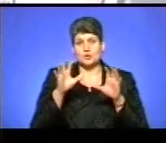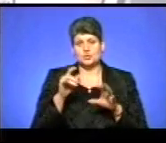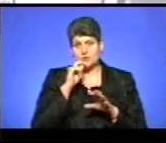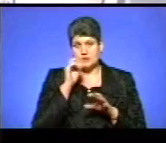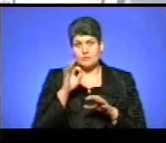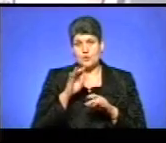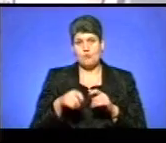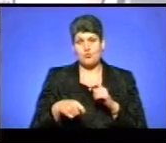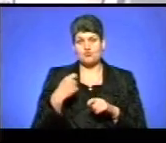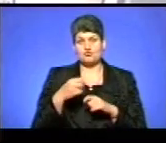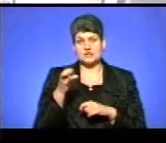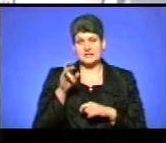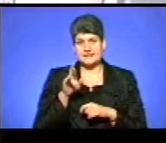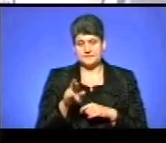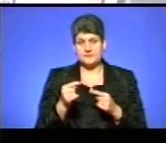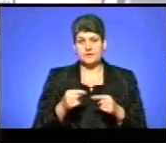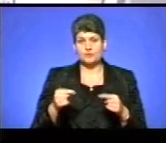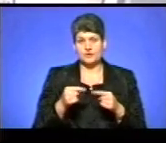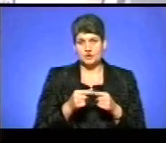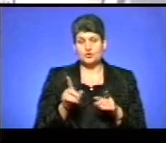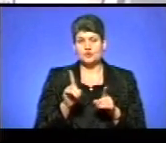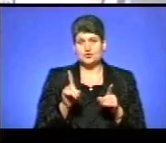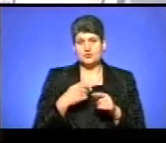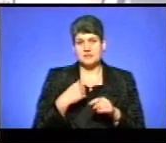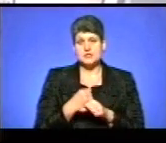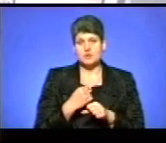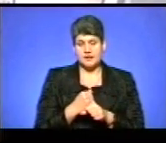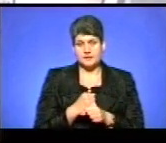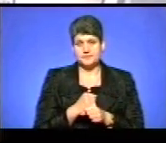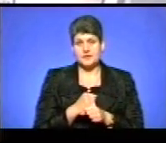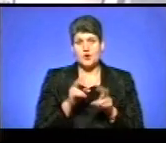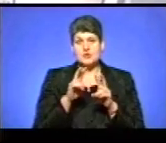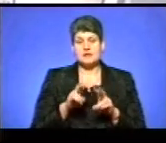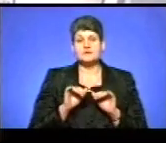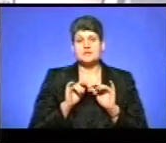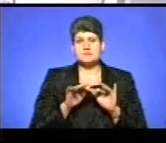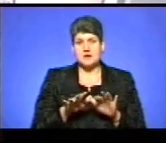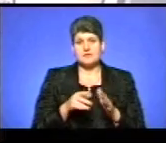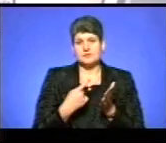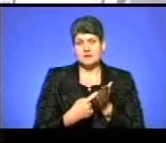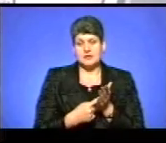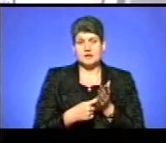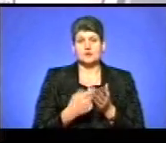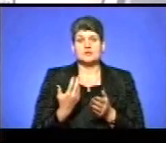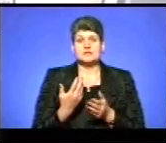адміністративні правопорушення, відповідно, що ми і зробили, розглянувши справу, пред'явили докази